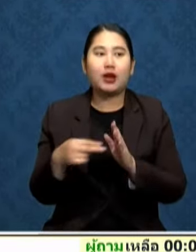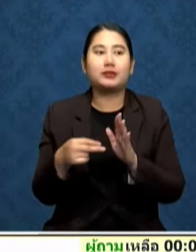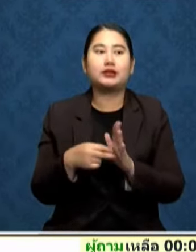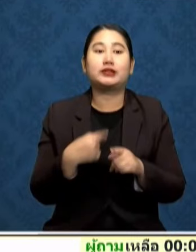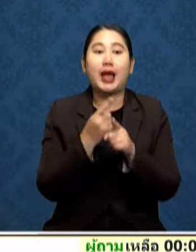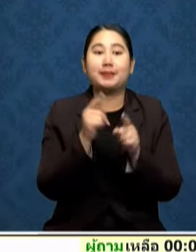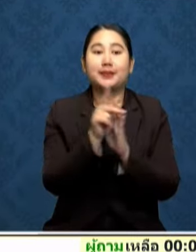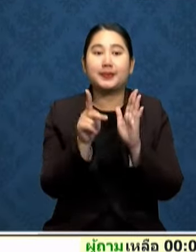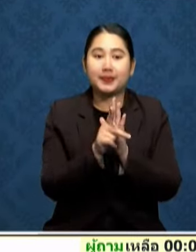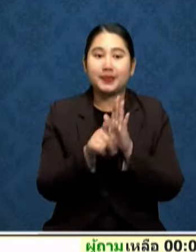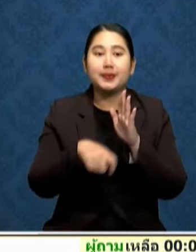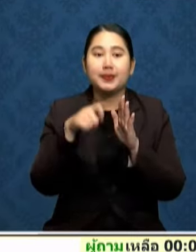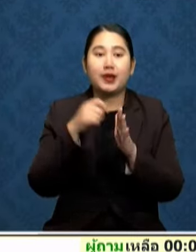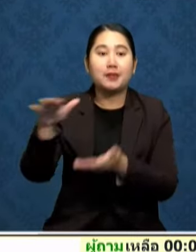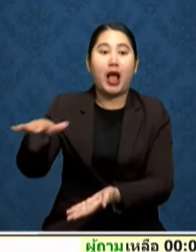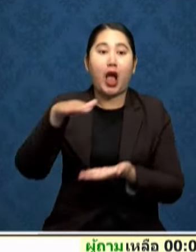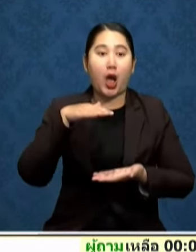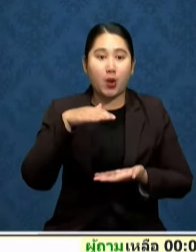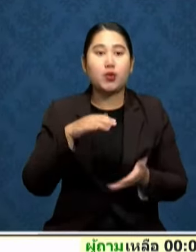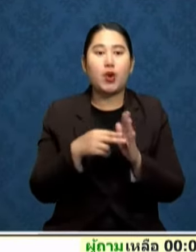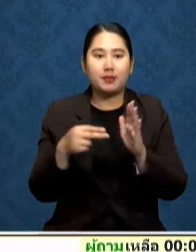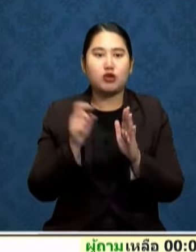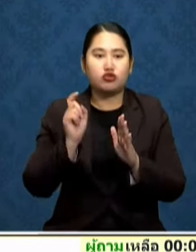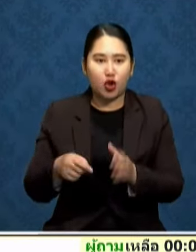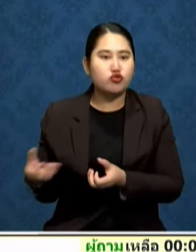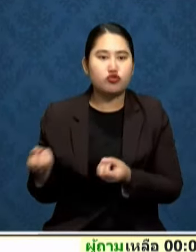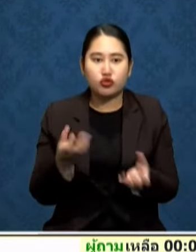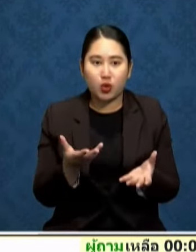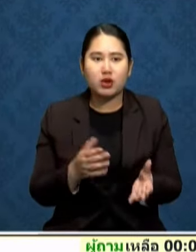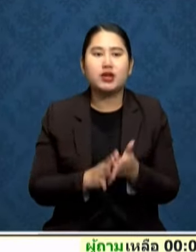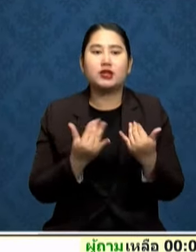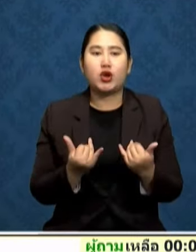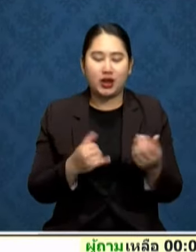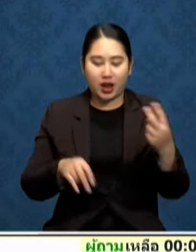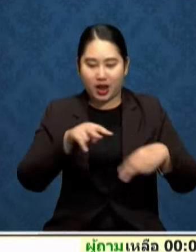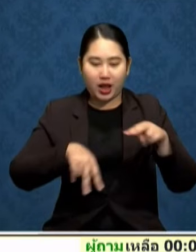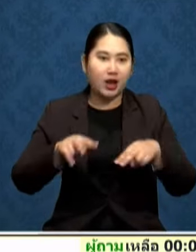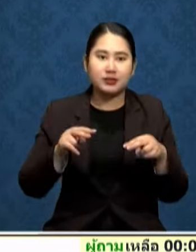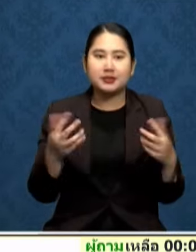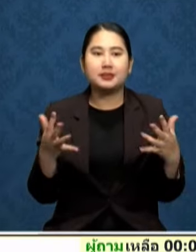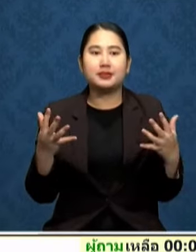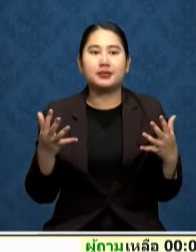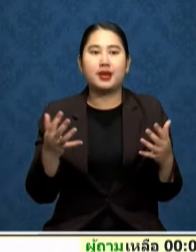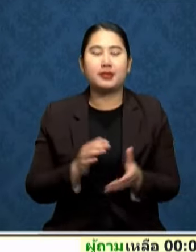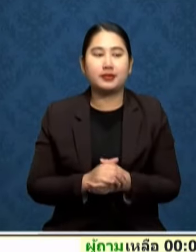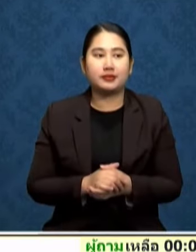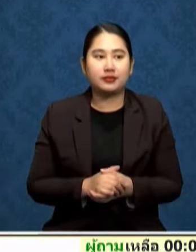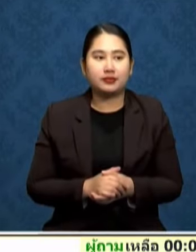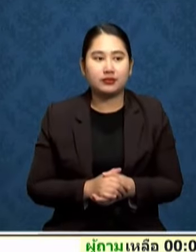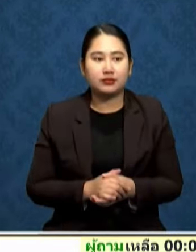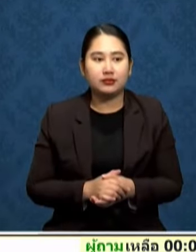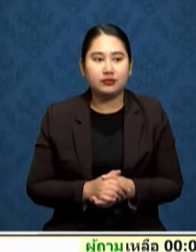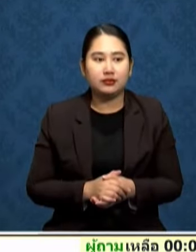ฎหมายหรือว่าตามเงื่อนไขนำเข้าเนี่ยมันจะต้องส่งณเวลานั้นแต่ณวันนี้เราหาต้นต่อไม่เจอนะครับโดยเฉพา